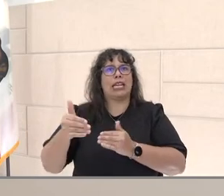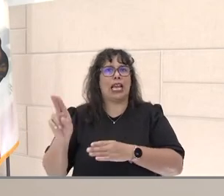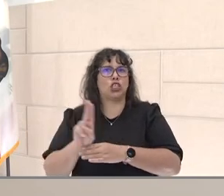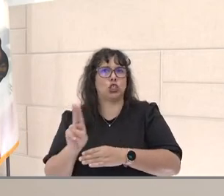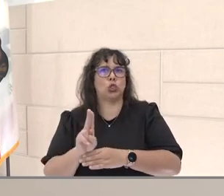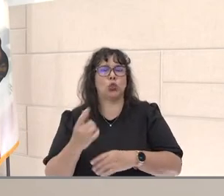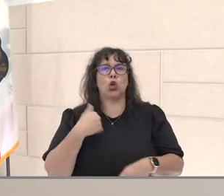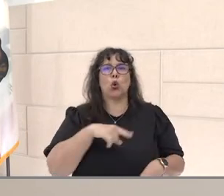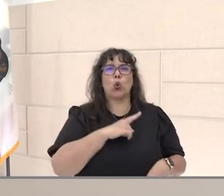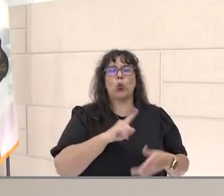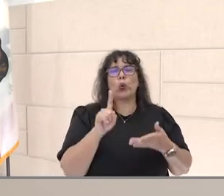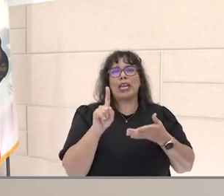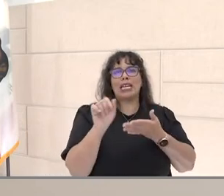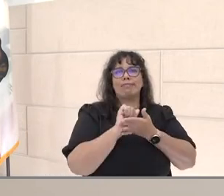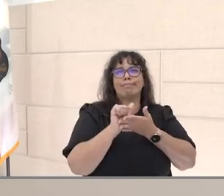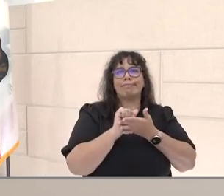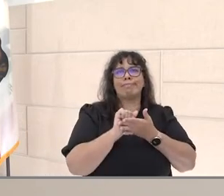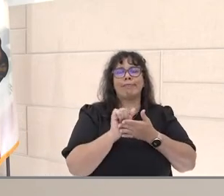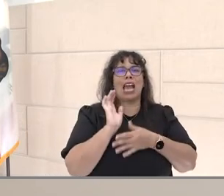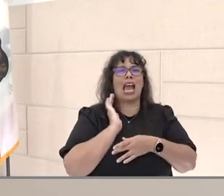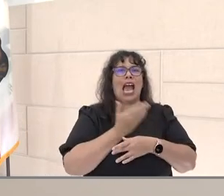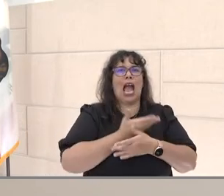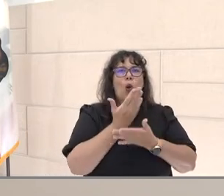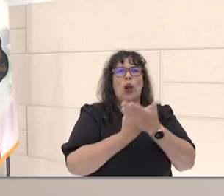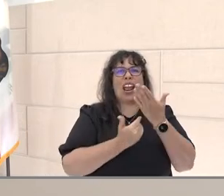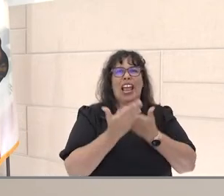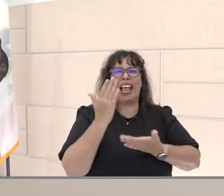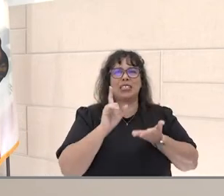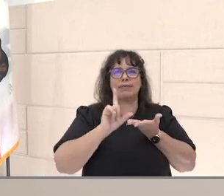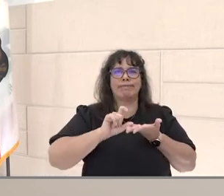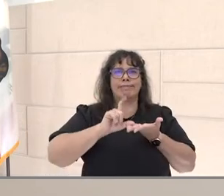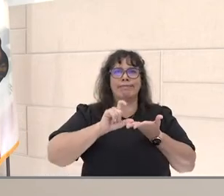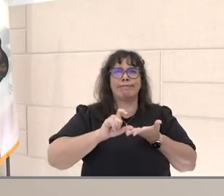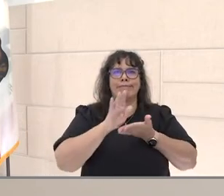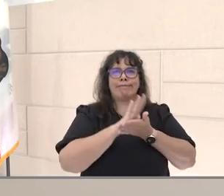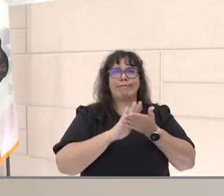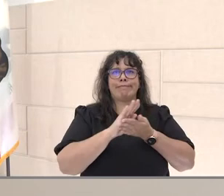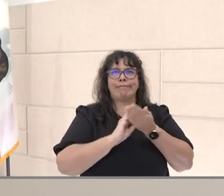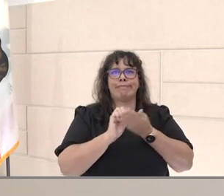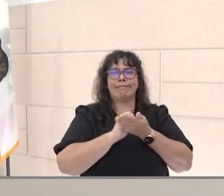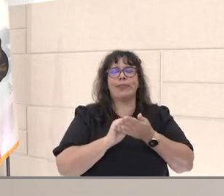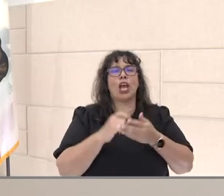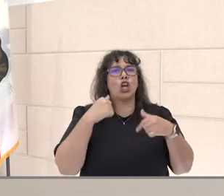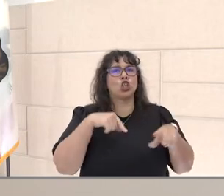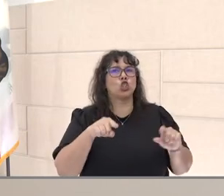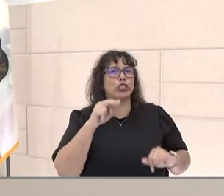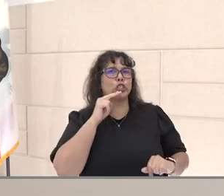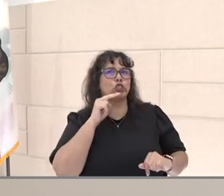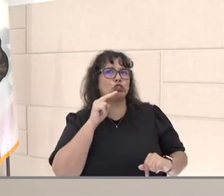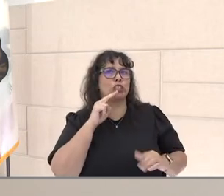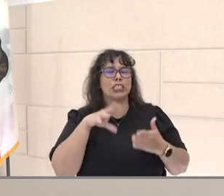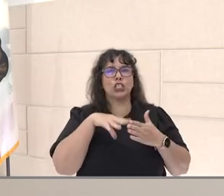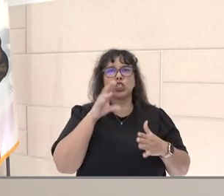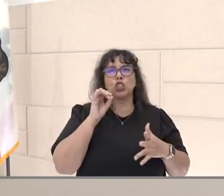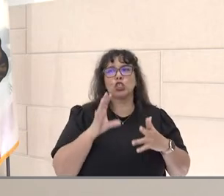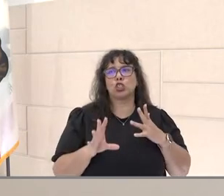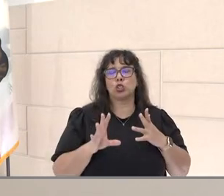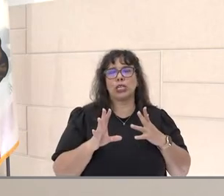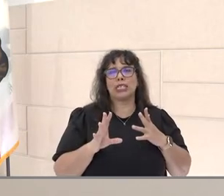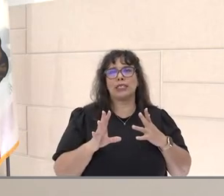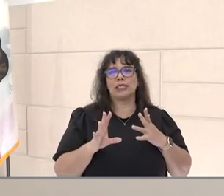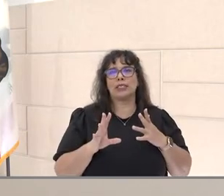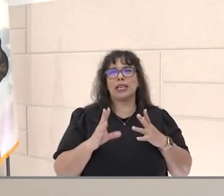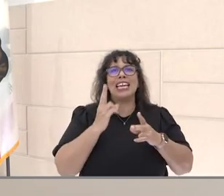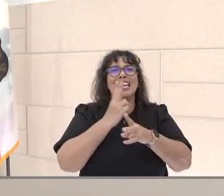ប្រើតាមក្រោយហើយយើងបានទទួលជាតិអាល់កុលសម្រាប់ជូតសម្អាតដៃនៅពេល